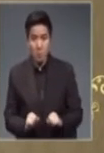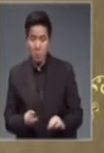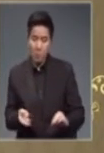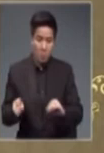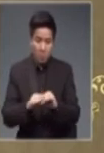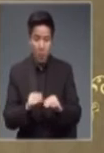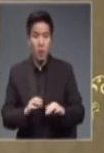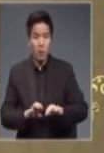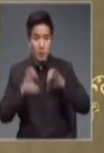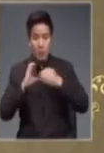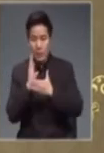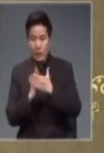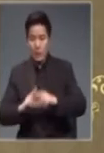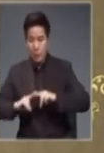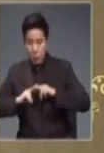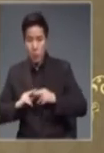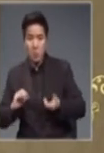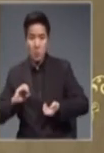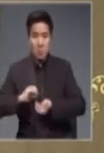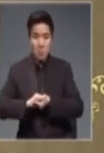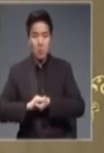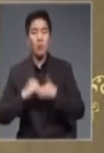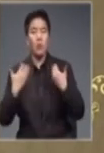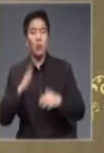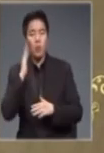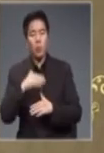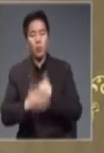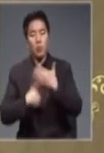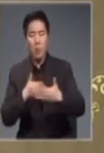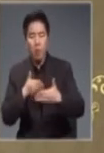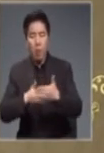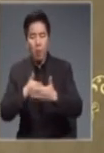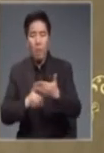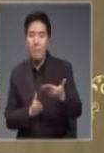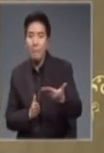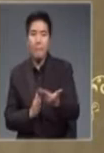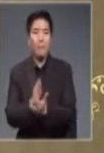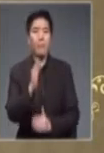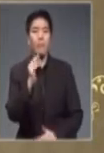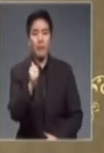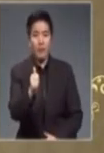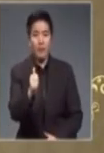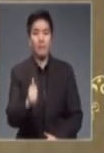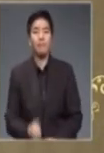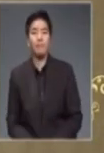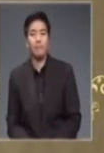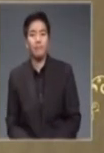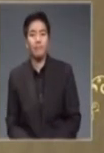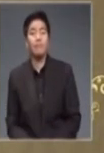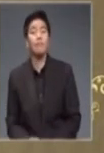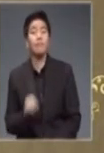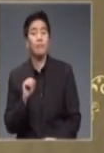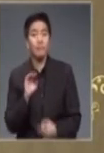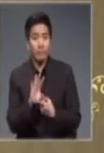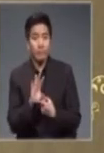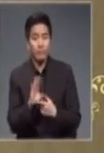เป็นเพียงส่วนหนึ่งเท่านั้นแต่ส่วนใหญ่กลับไปให้ความสำคัญมากกว่าหลักการต่างๆอันเป็นสาระวันนี้ผมยินดีนะครับที่มีนัก